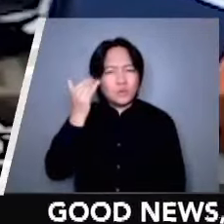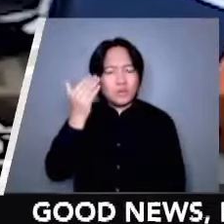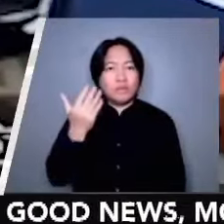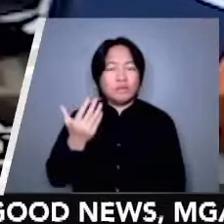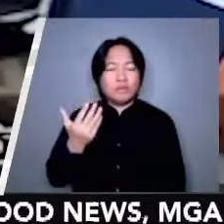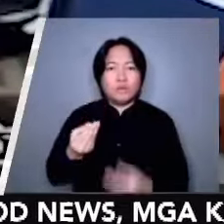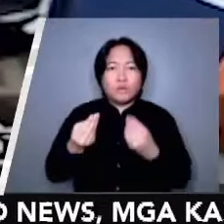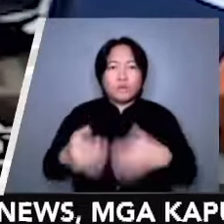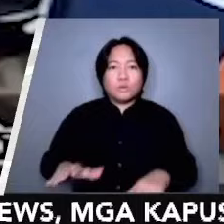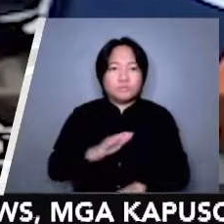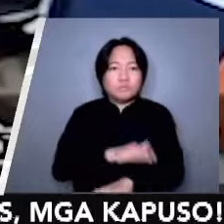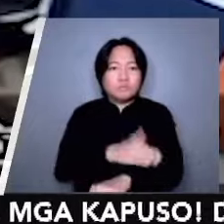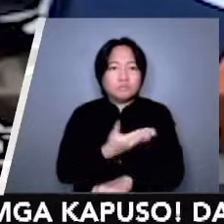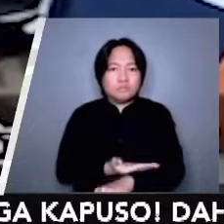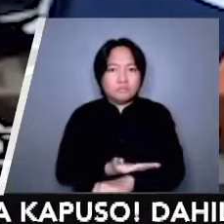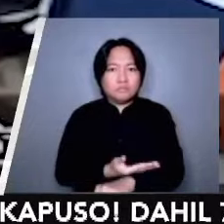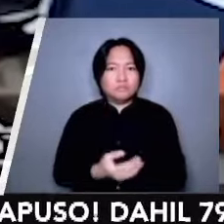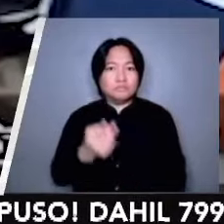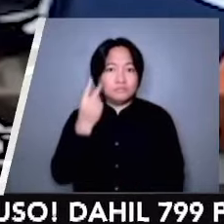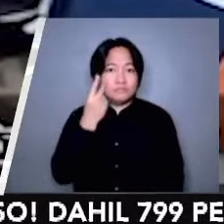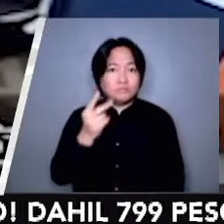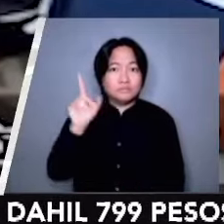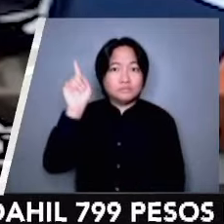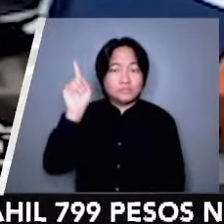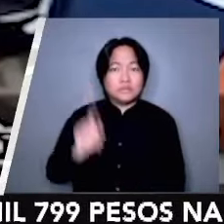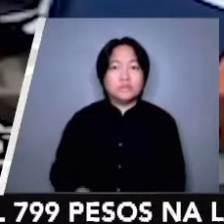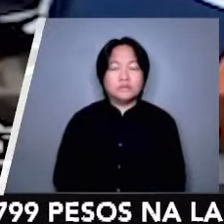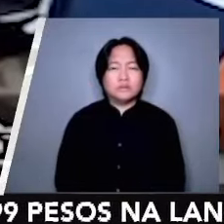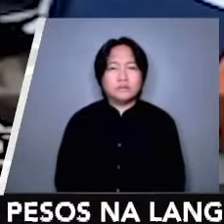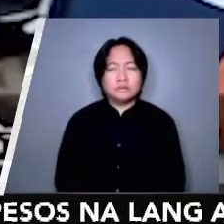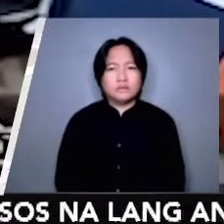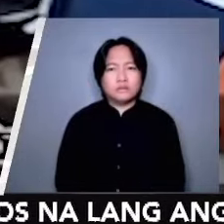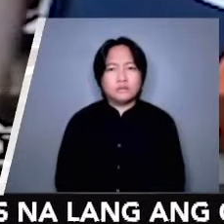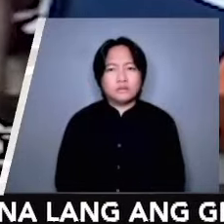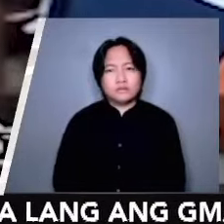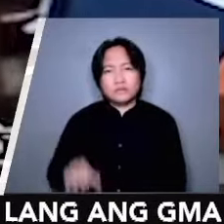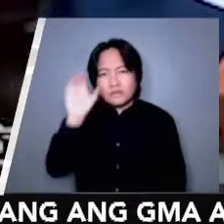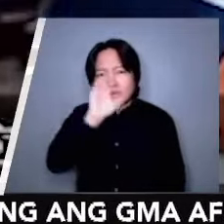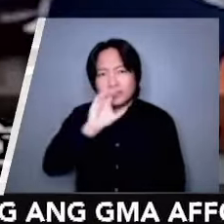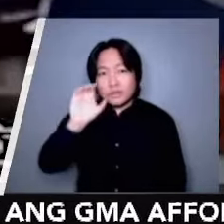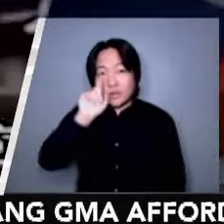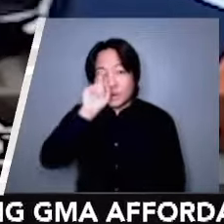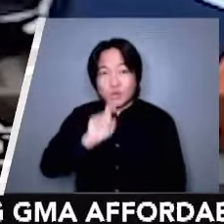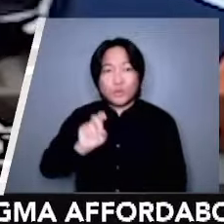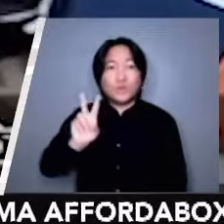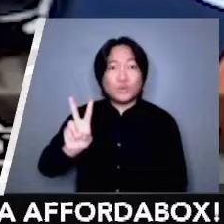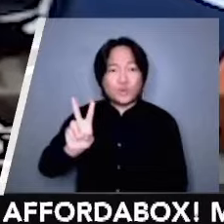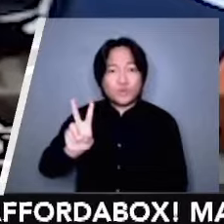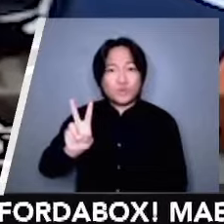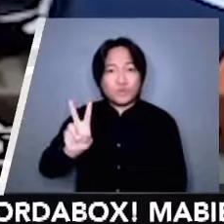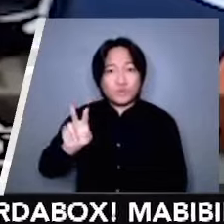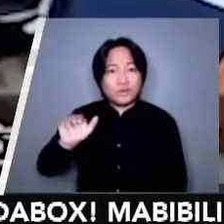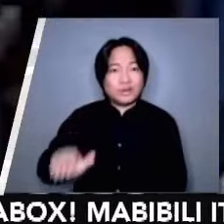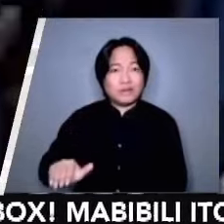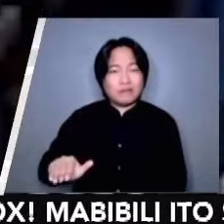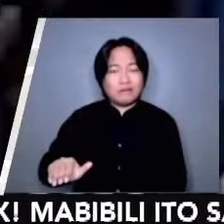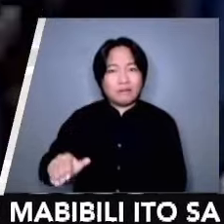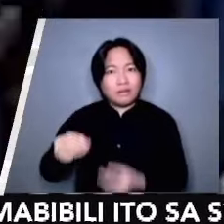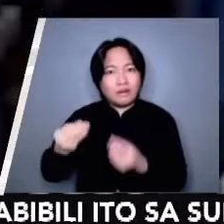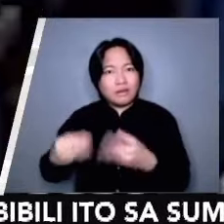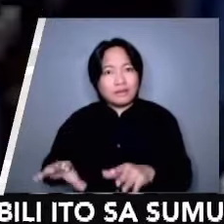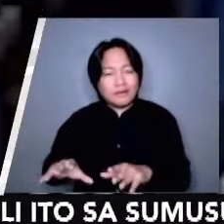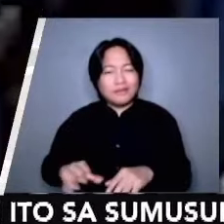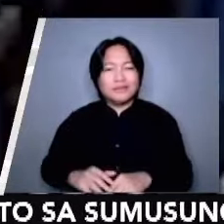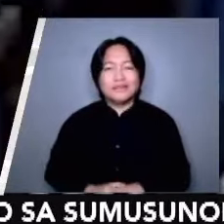Erica Garcia, napalabas pa sila para hanapin ang 2-year-old na si Lucas. Pero maya-maya, ayun, gumalaw